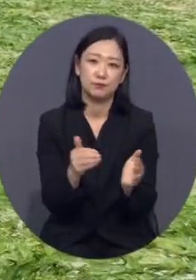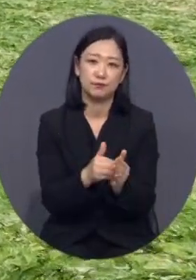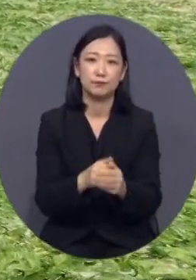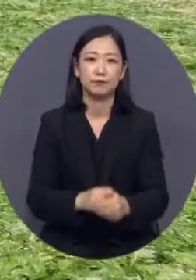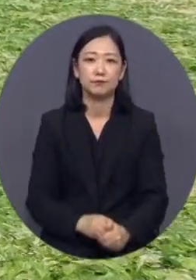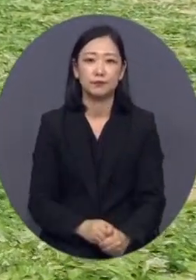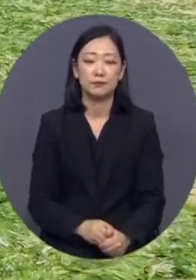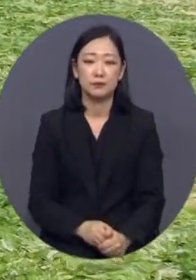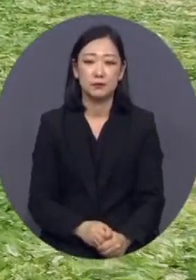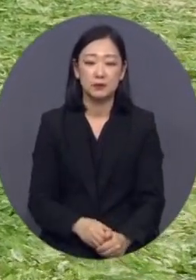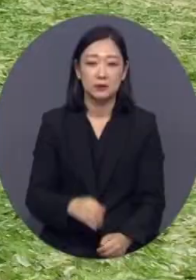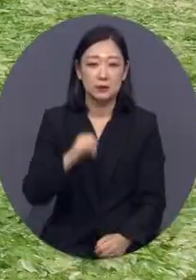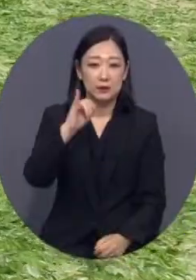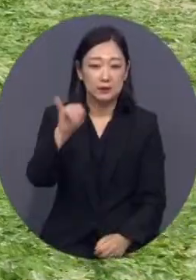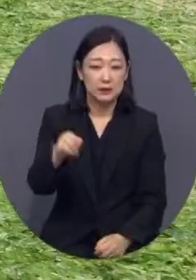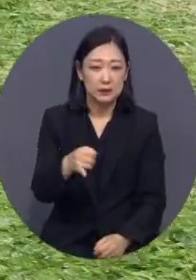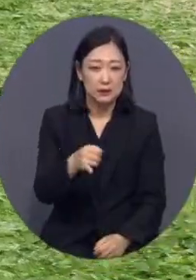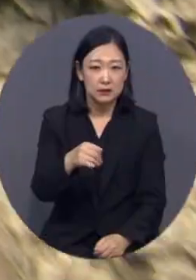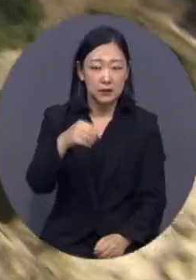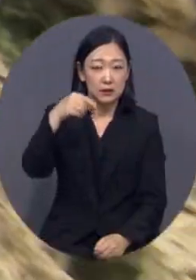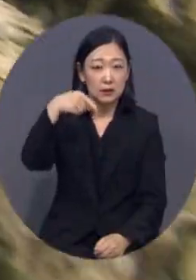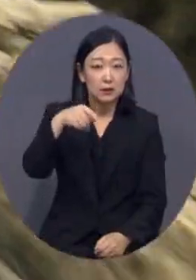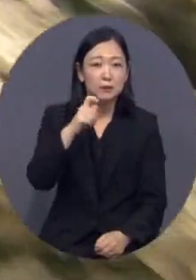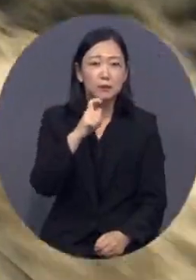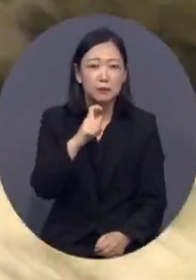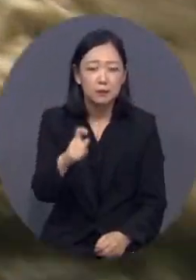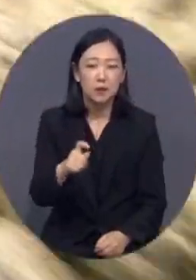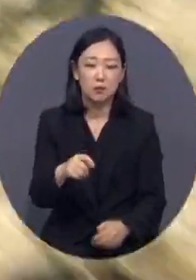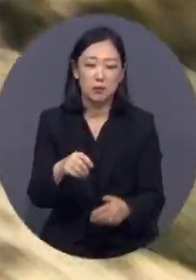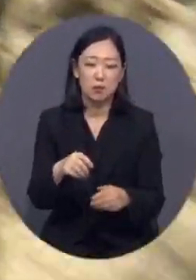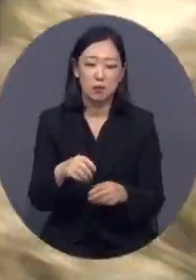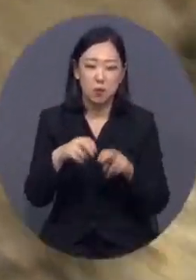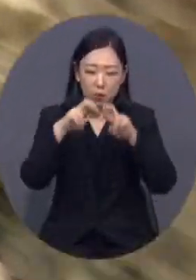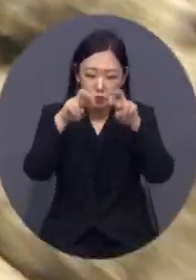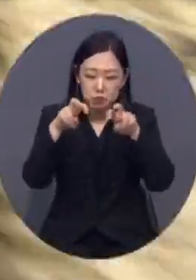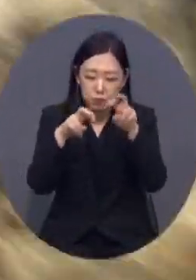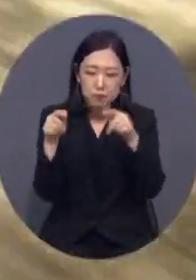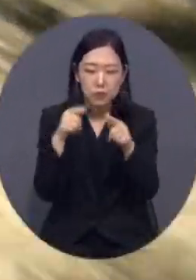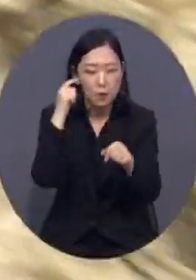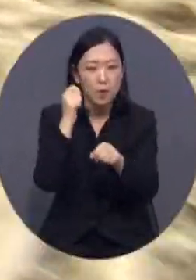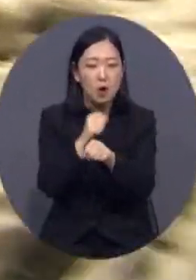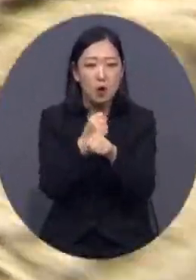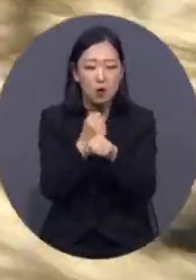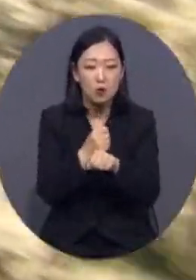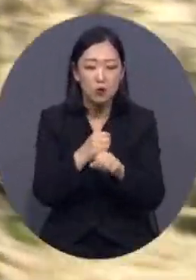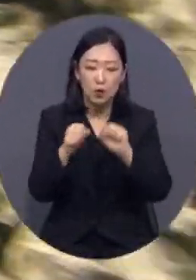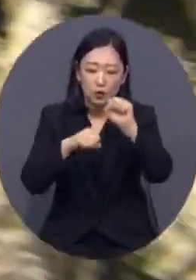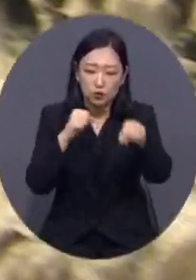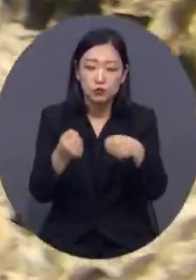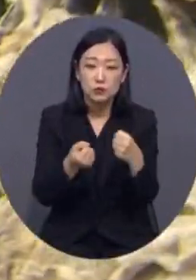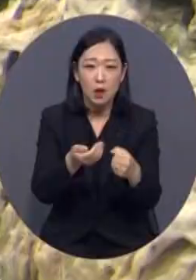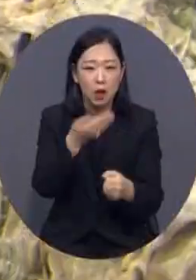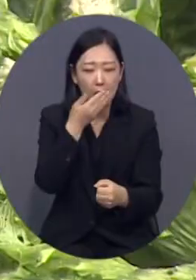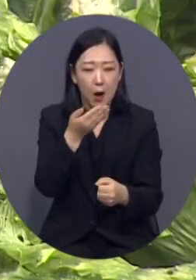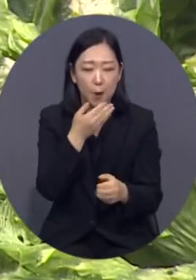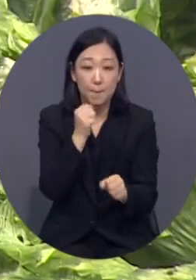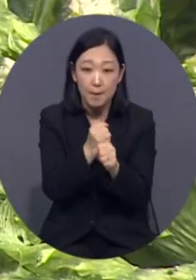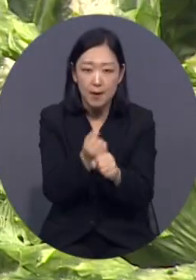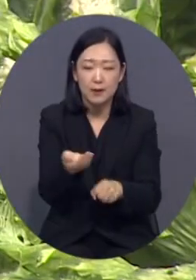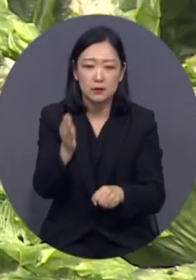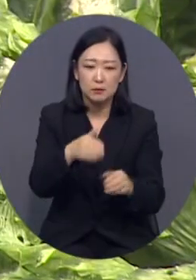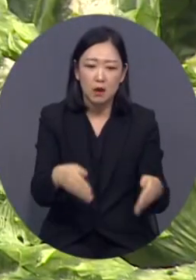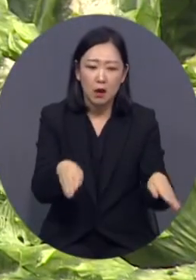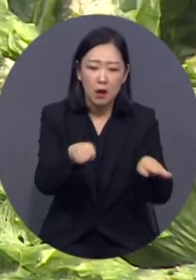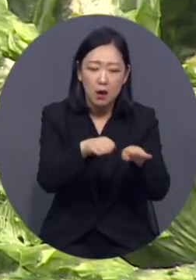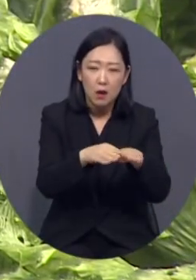제주 테크노파크도 4년 동안 효능 평가와 성분분석 연구를 진행해 축산 사료를 개발했지만 가공시설이 없어